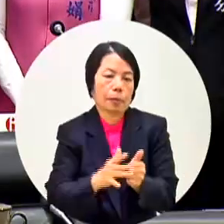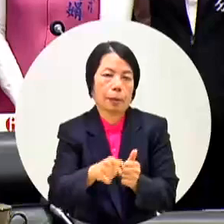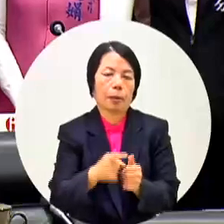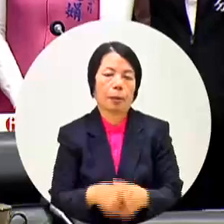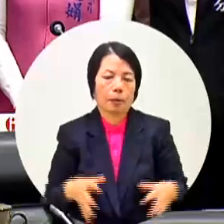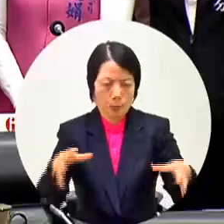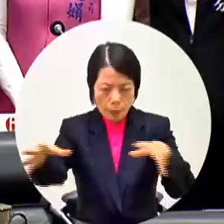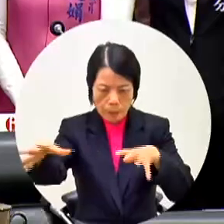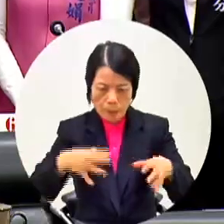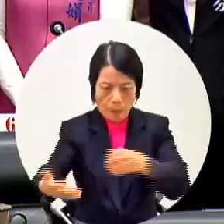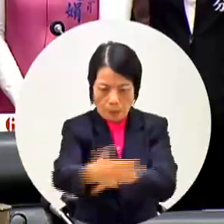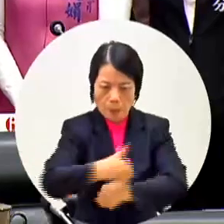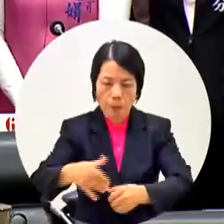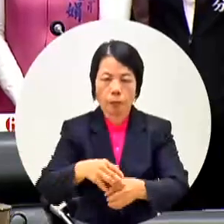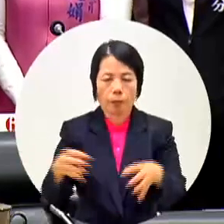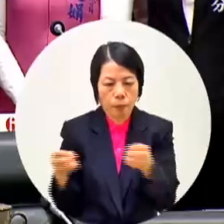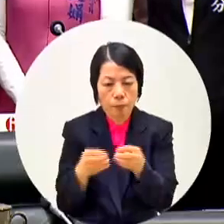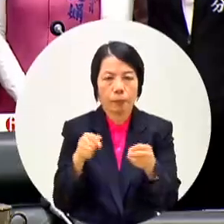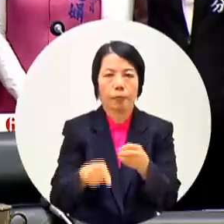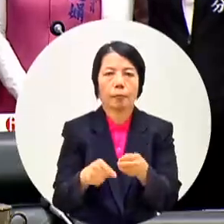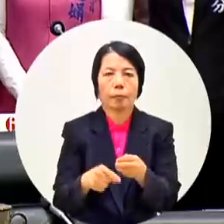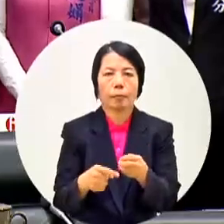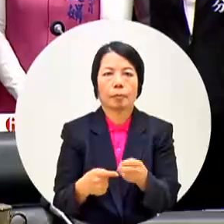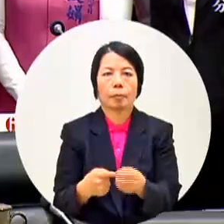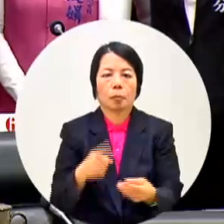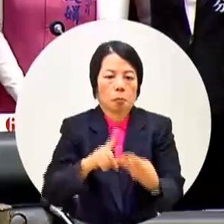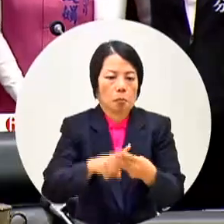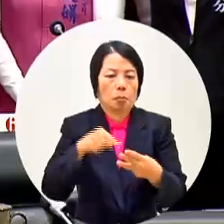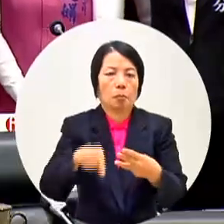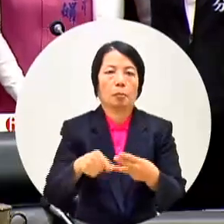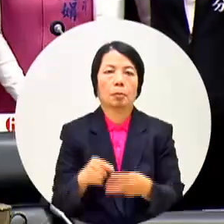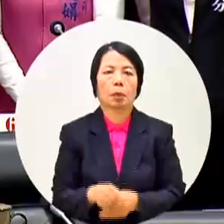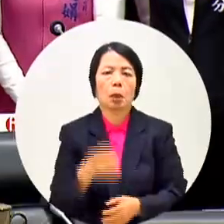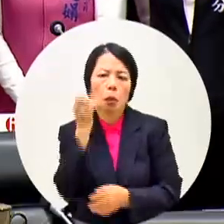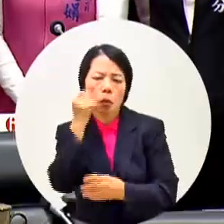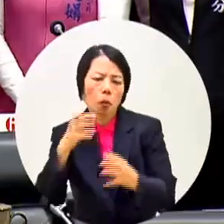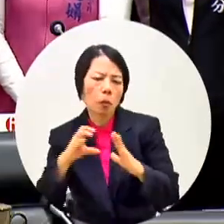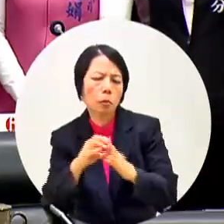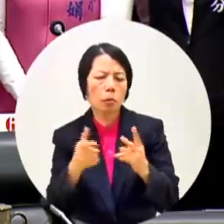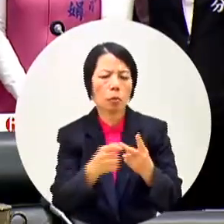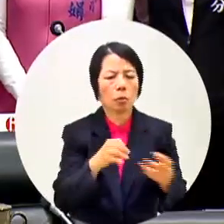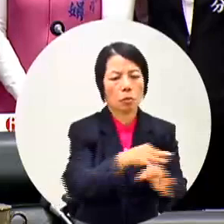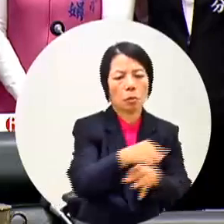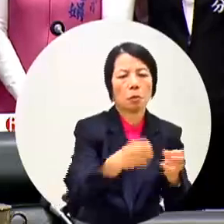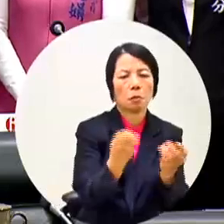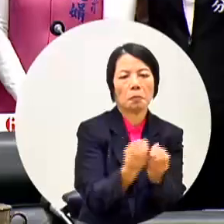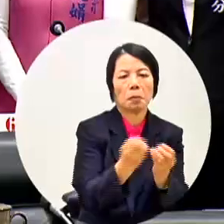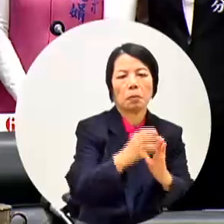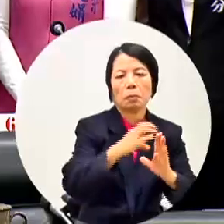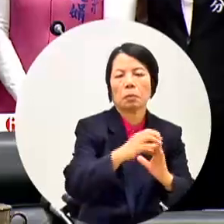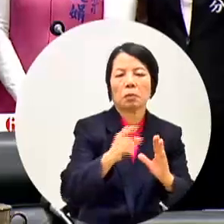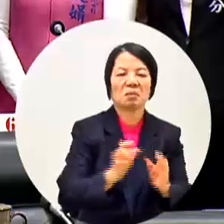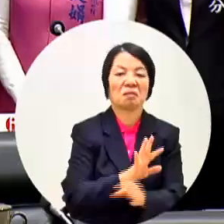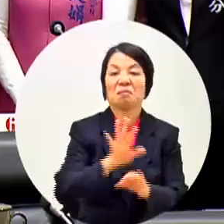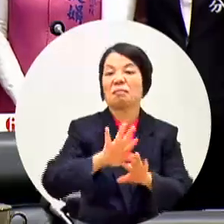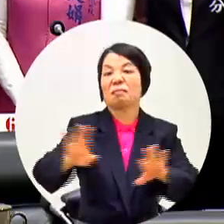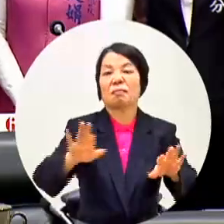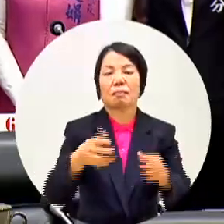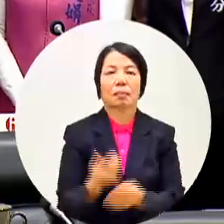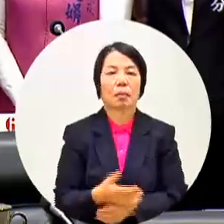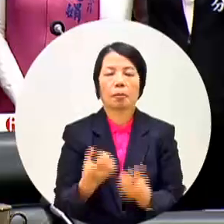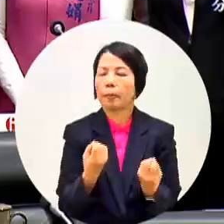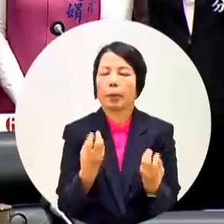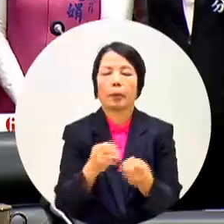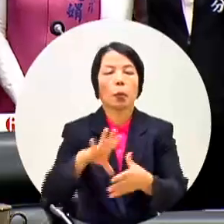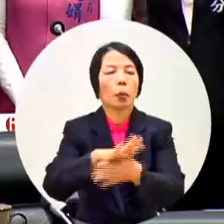只有观光局的事，这里也不是只有经发局的事，包含文化局也是，包含可能连运发局也有